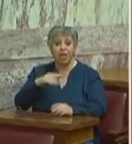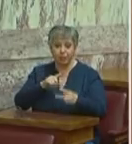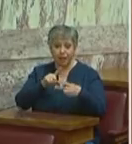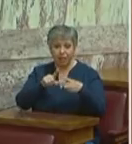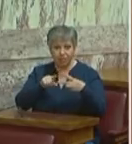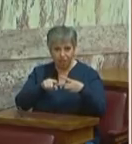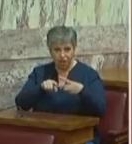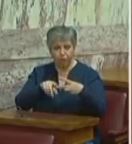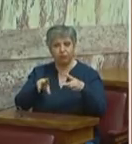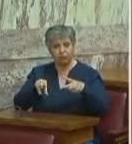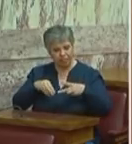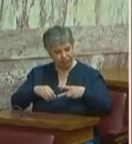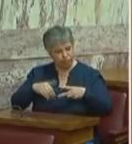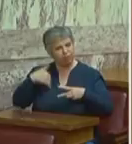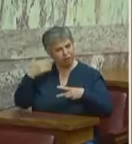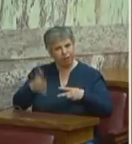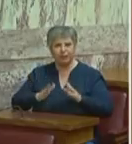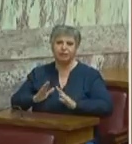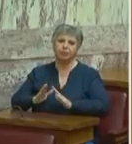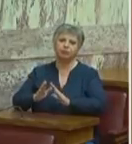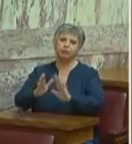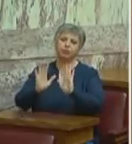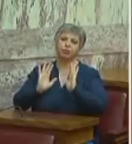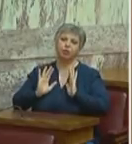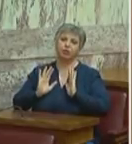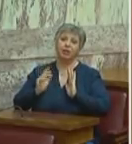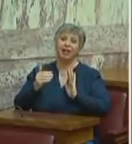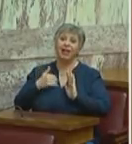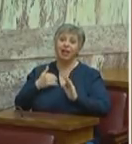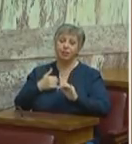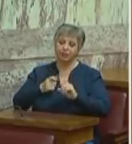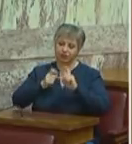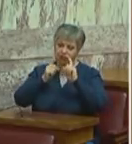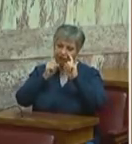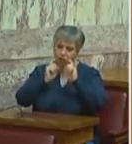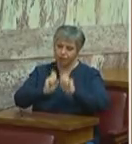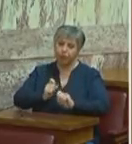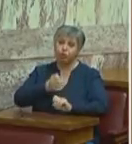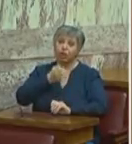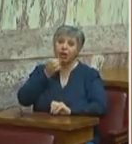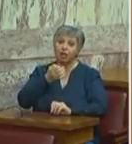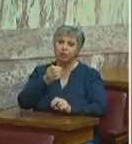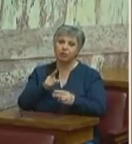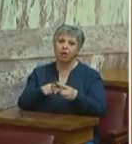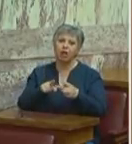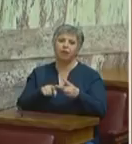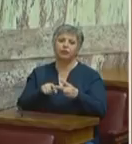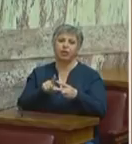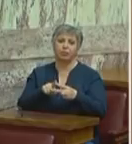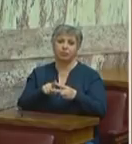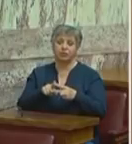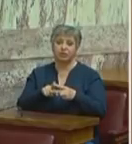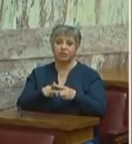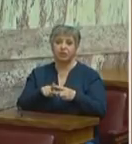προϋποθέσεις τις οποίες η ελληνική πλευρά έχει θέσει στο τραπέζι της διαπραγμάτευσης, ακολουθώντας την